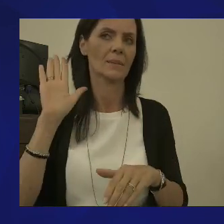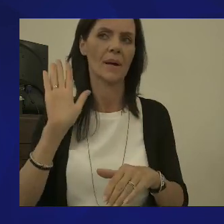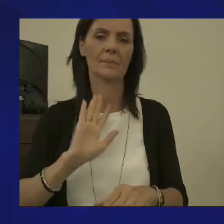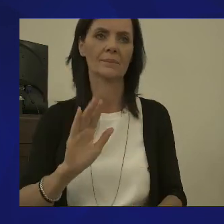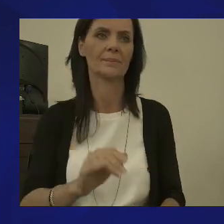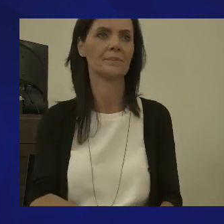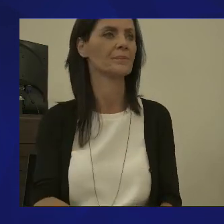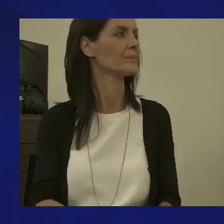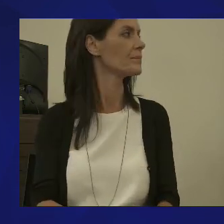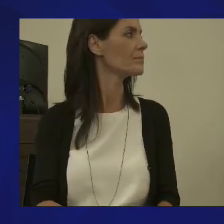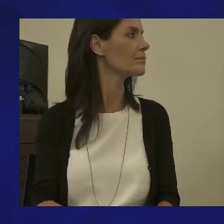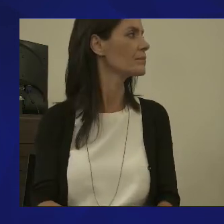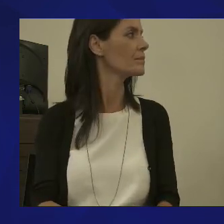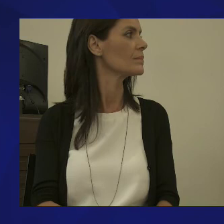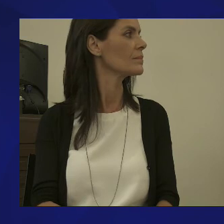אריה, יש עוד סעיף.